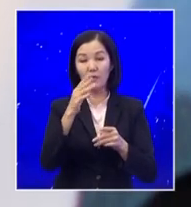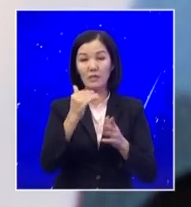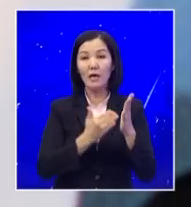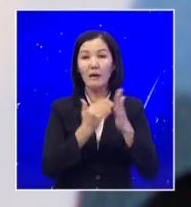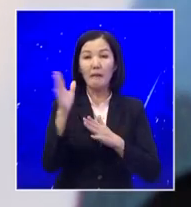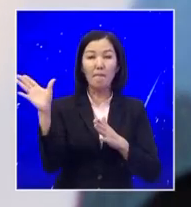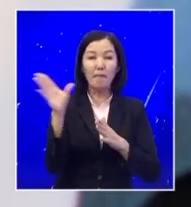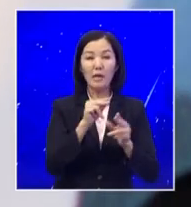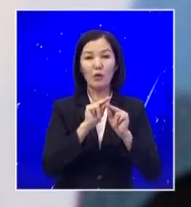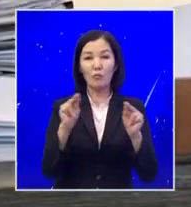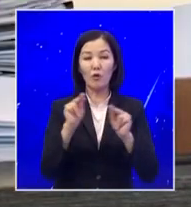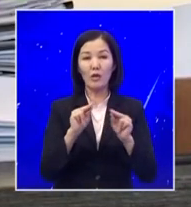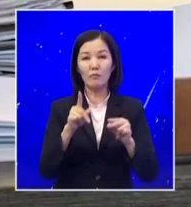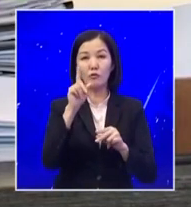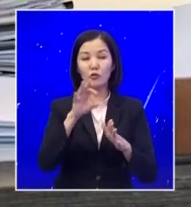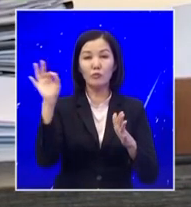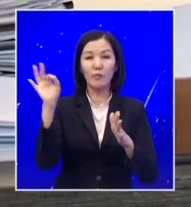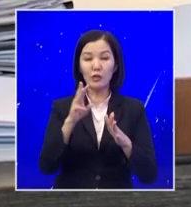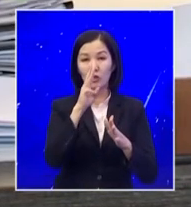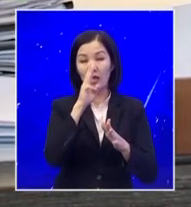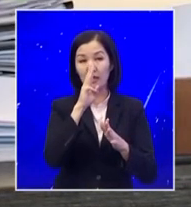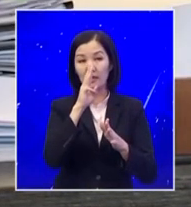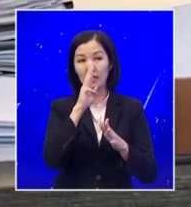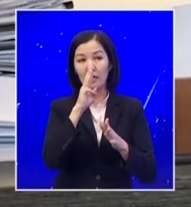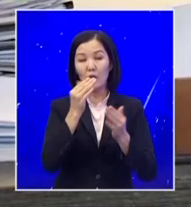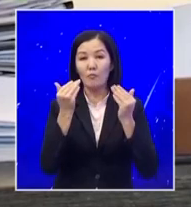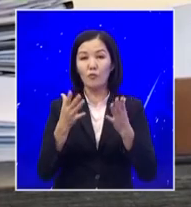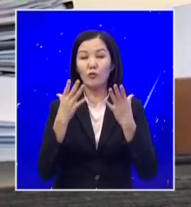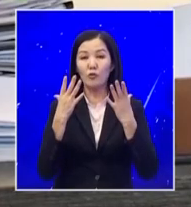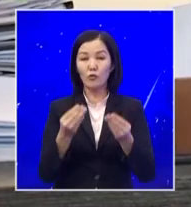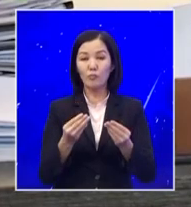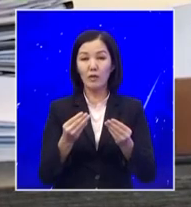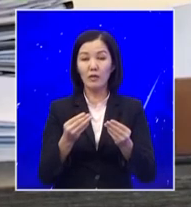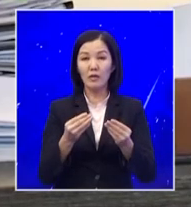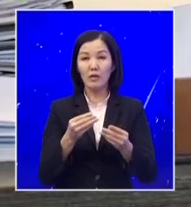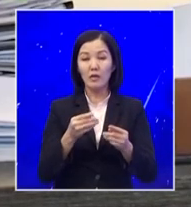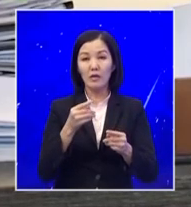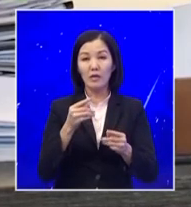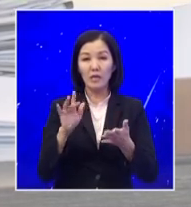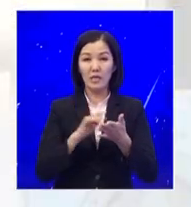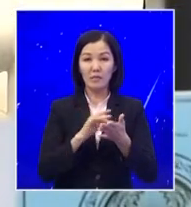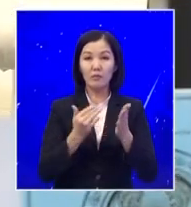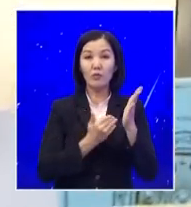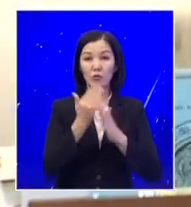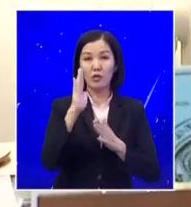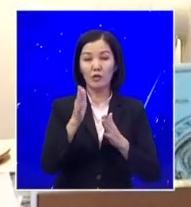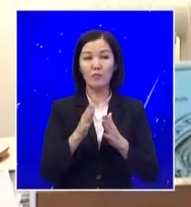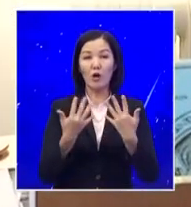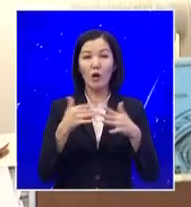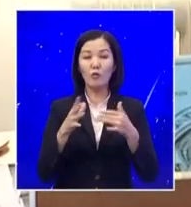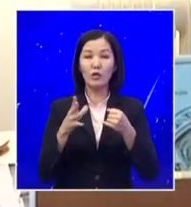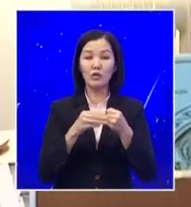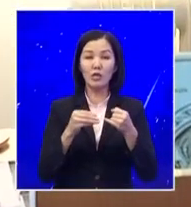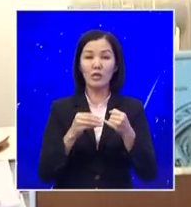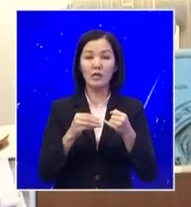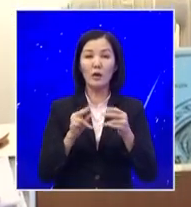барлық мұғалімдер 100% жалақысы бүгінгі күнмен есептегенде көтерілетін болады. Ауылдық жерлерде